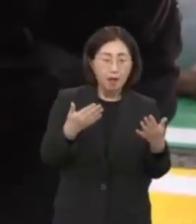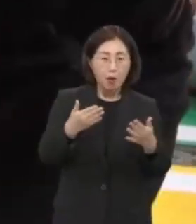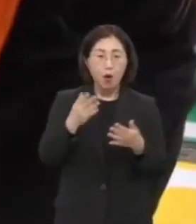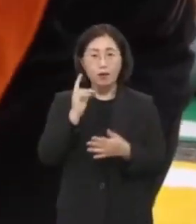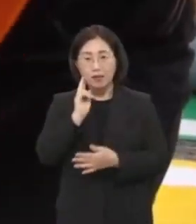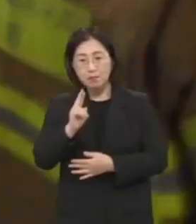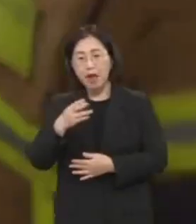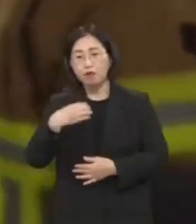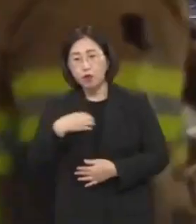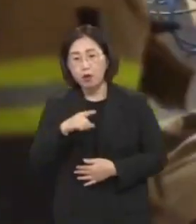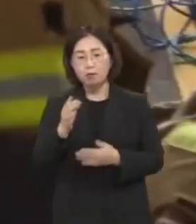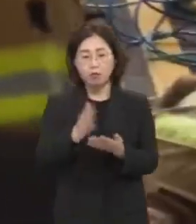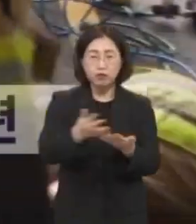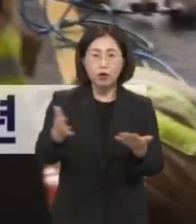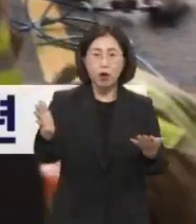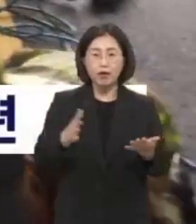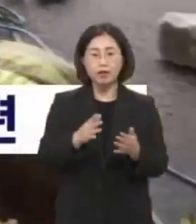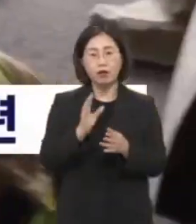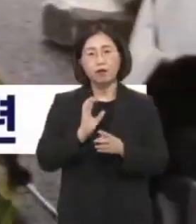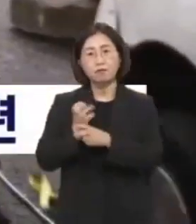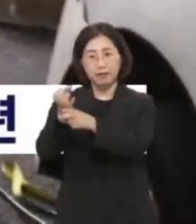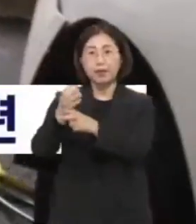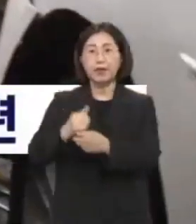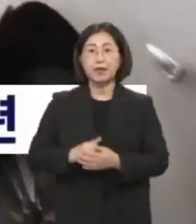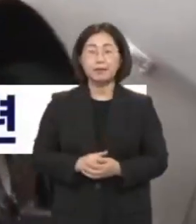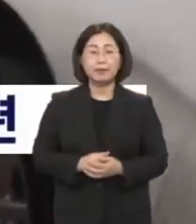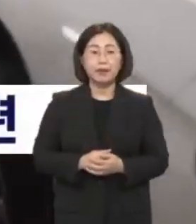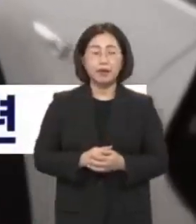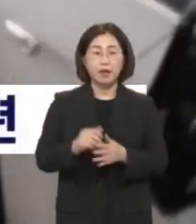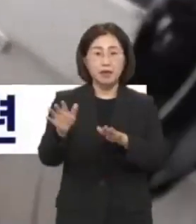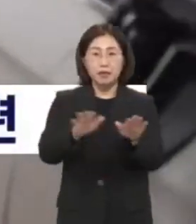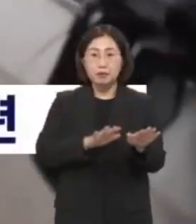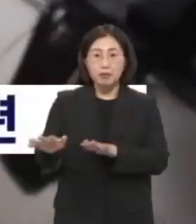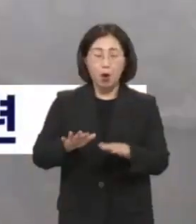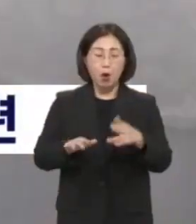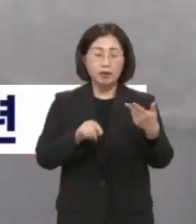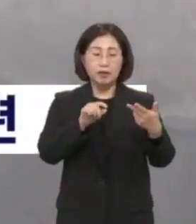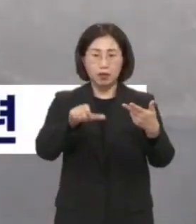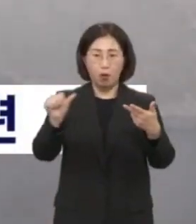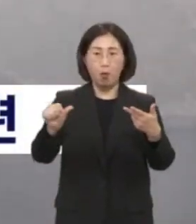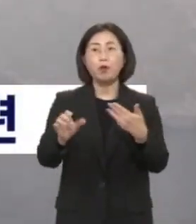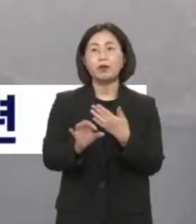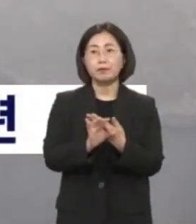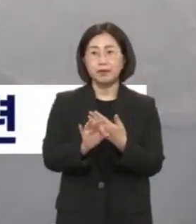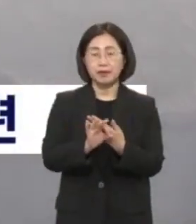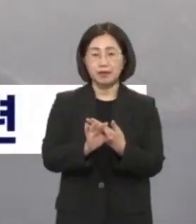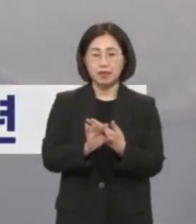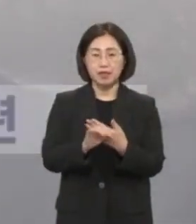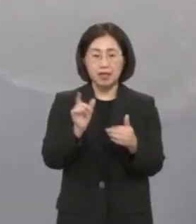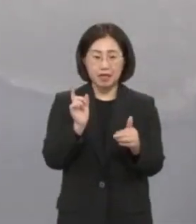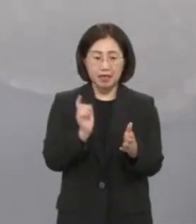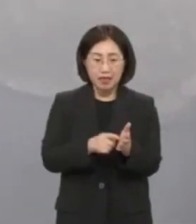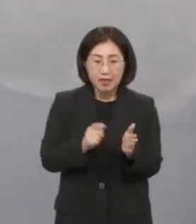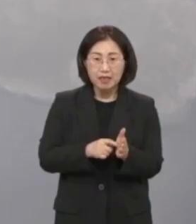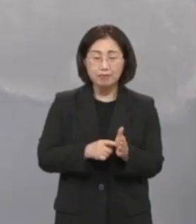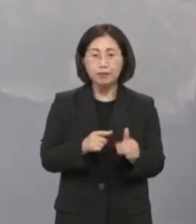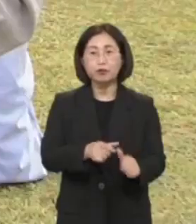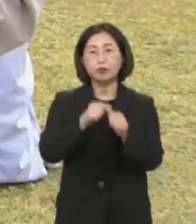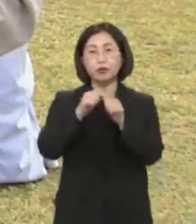정합니다. 대전 유성구 도룡동에서 규모 7.5 지진이 발생한 상황을 가정해 진행한 긴급구조